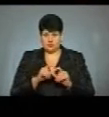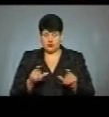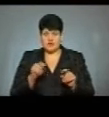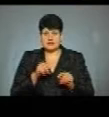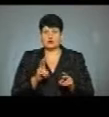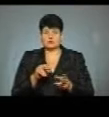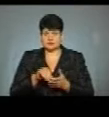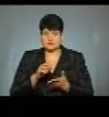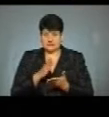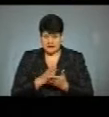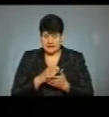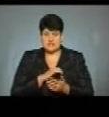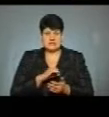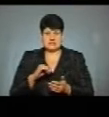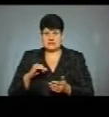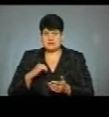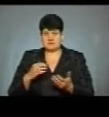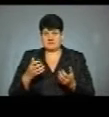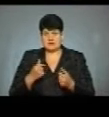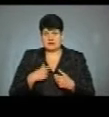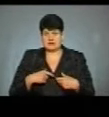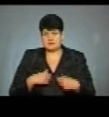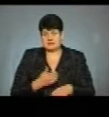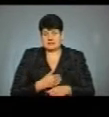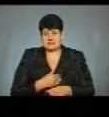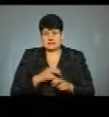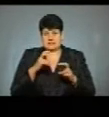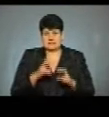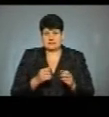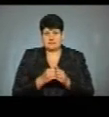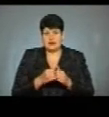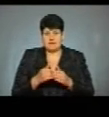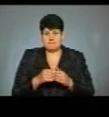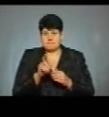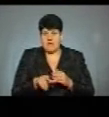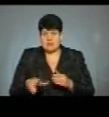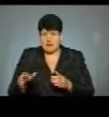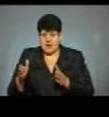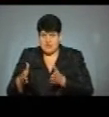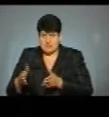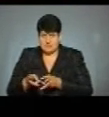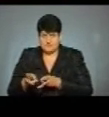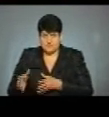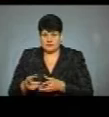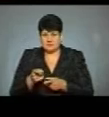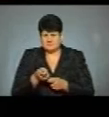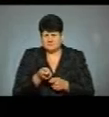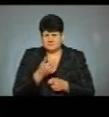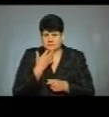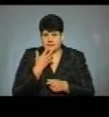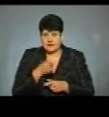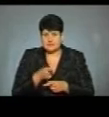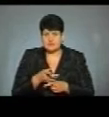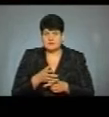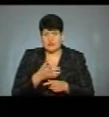що присутні, вони самі взяли на себе таку ініціативу сісти під батареї, тому що вони ледь теплі, і там